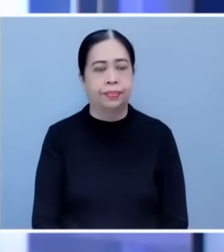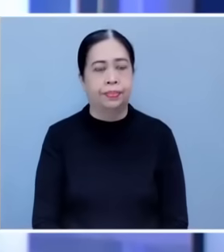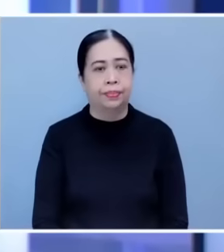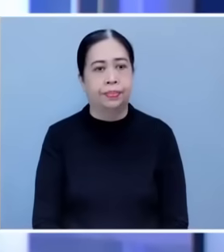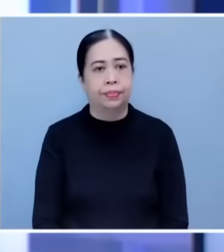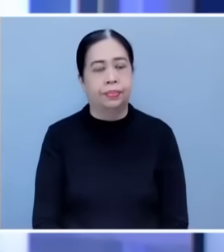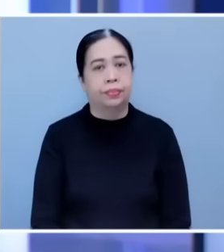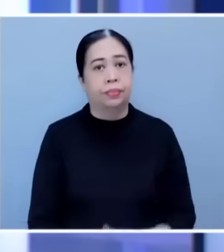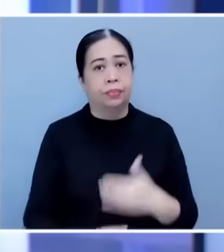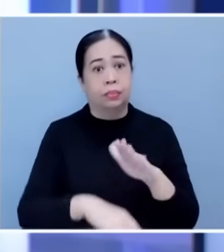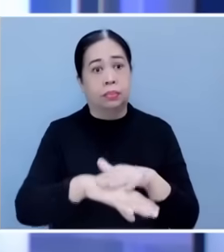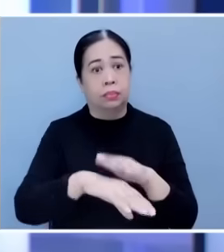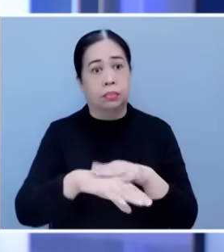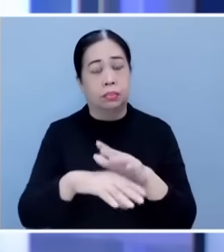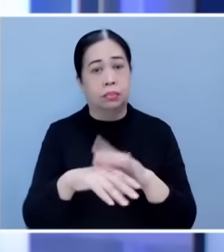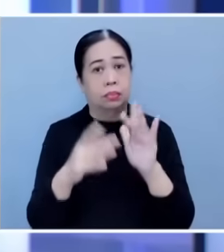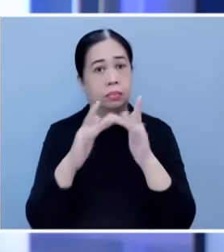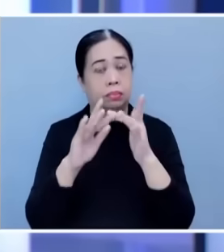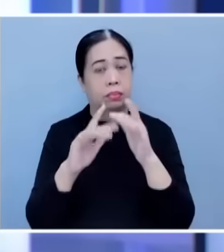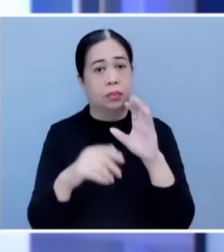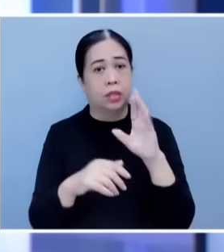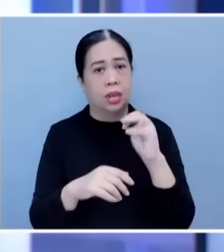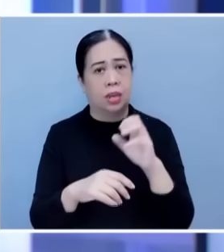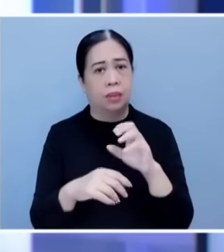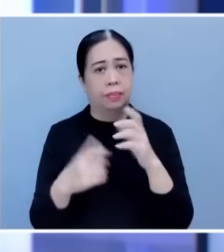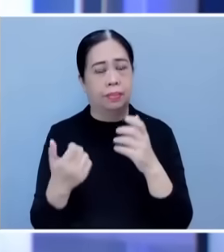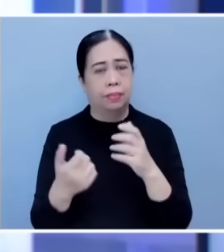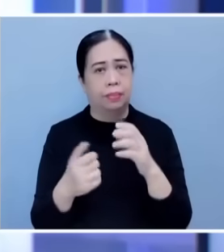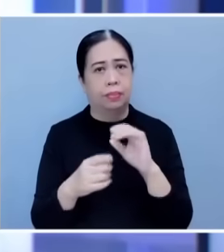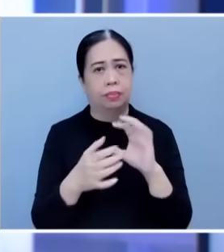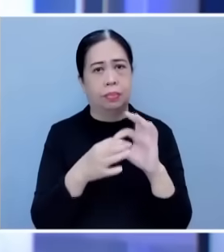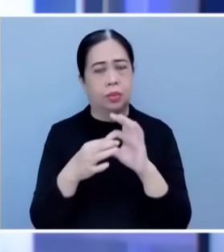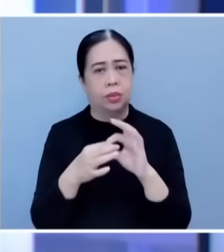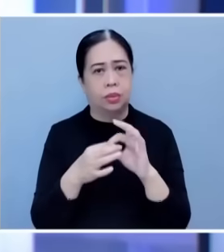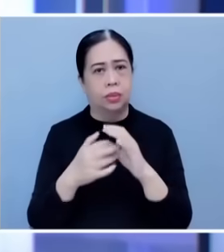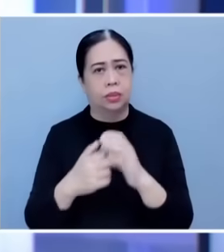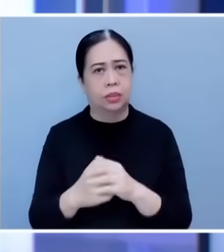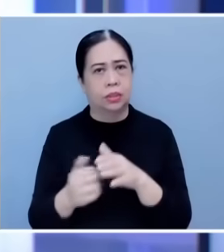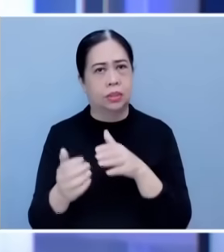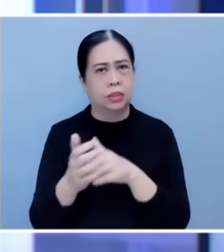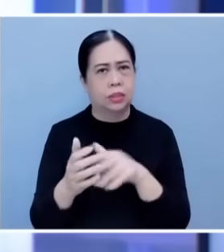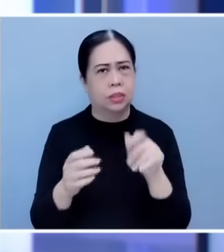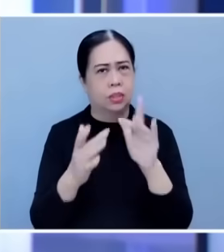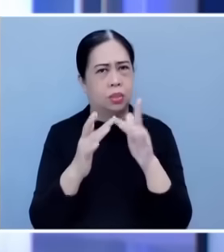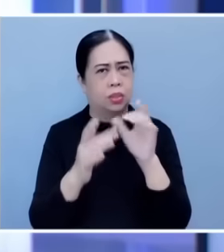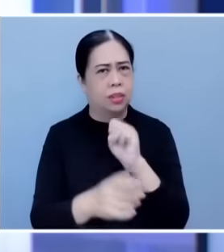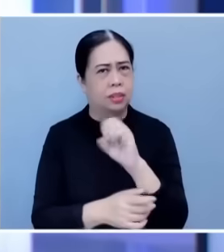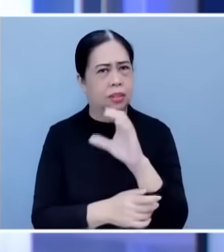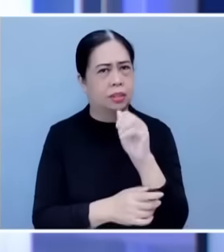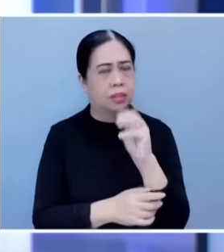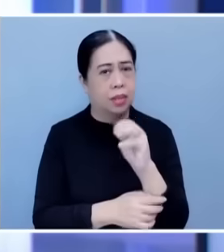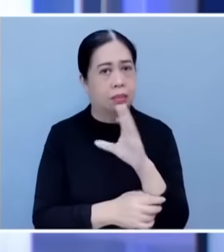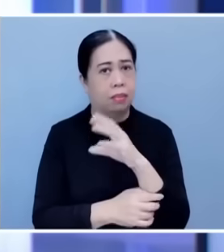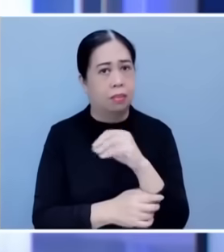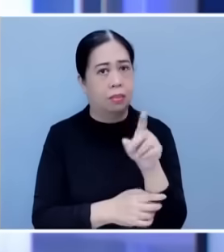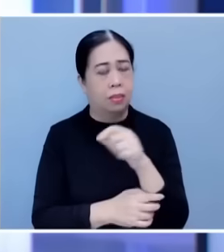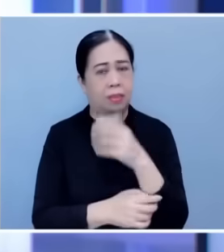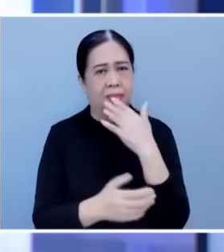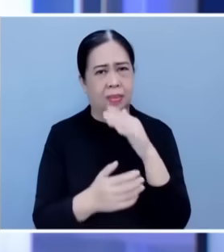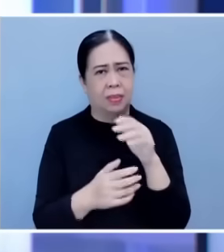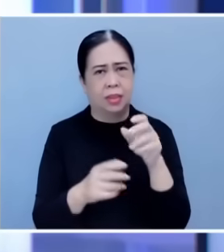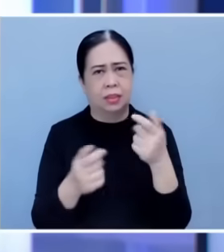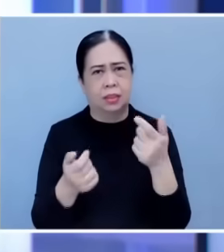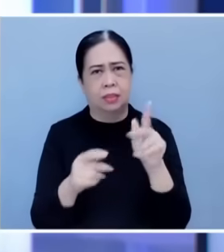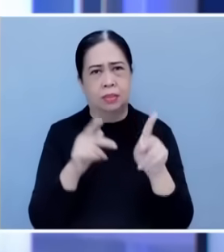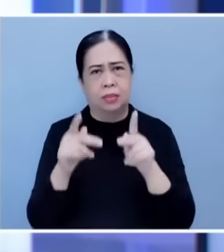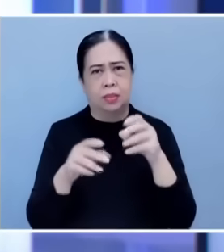Nagbabala sa publiko ang Cybercrime Investigation and Coordinating Council laban sa mga online scammer at masasamang loob sa social